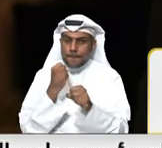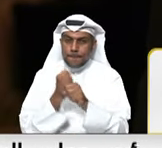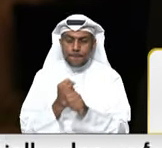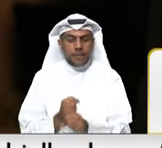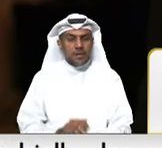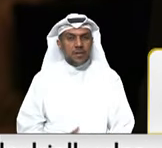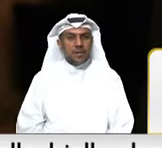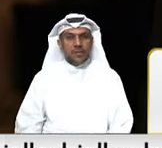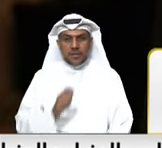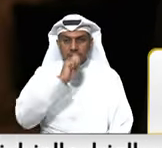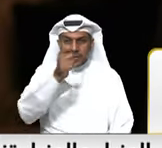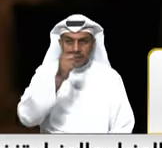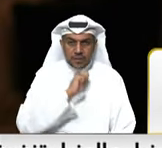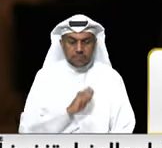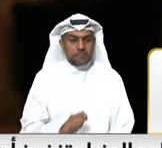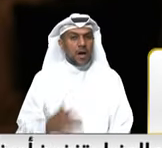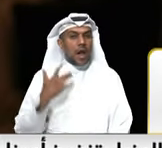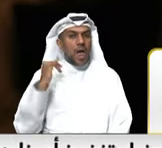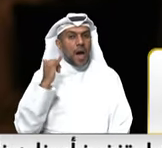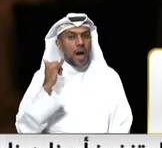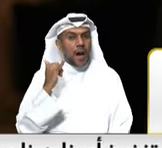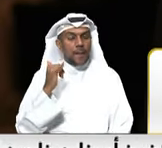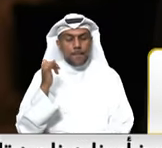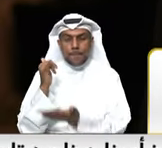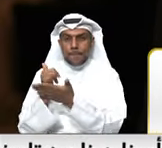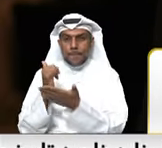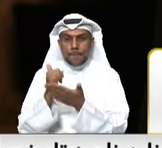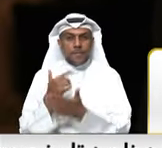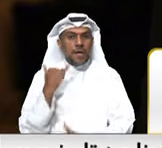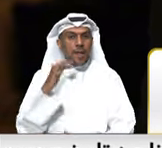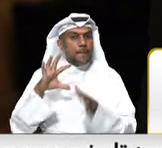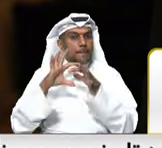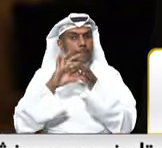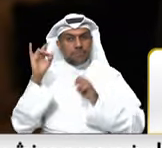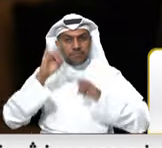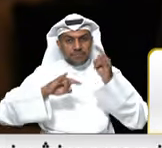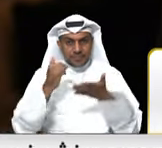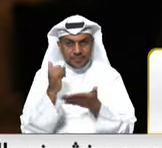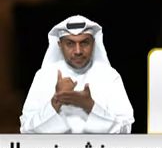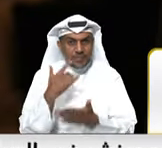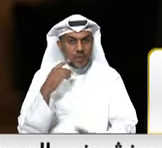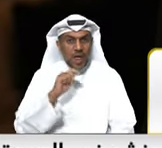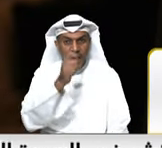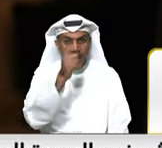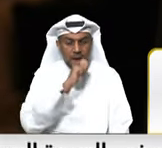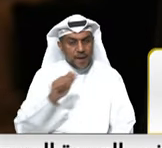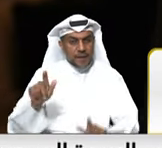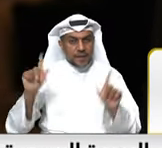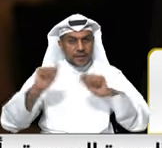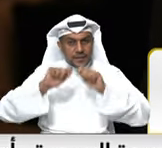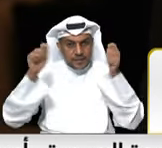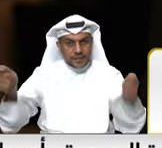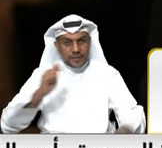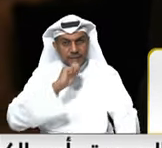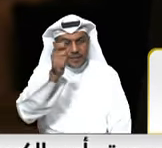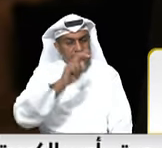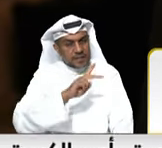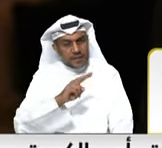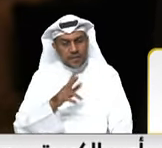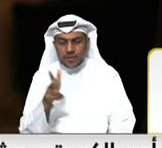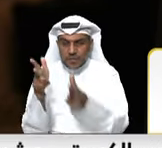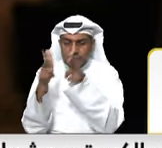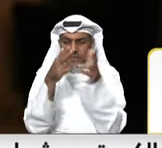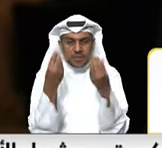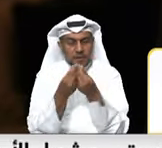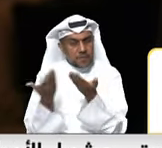المراسلين العرب المنتدبين من دولهم لتغطية القمة. وهذا الحدث بالنسبة لنا حدث إعلامي هام،